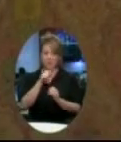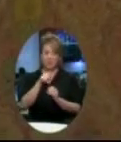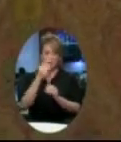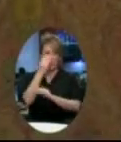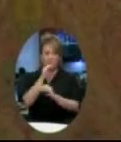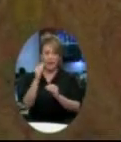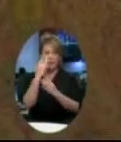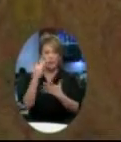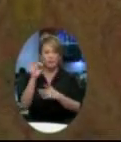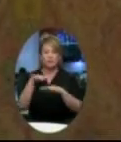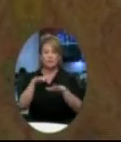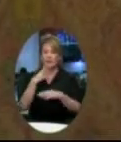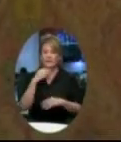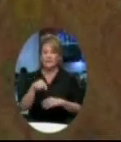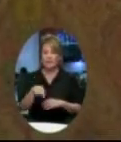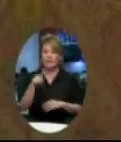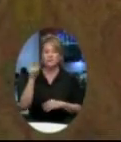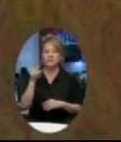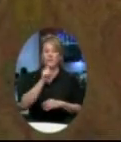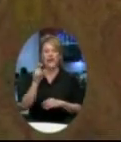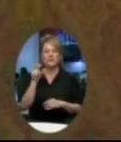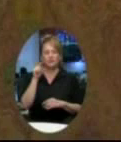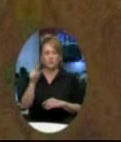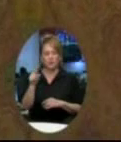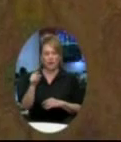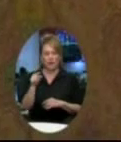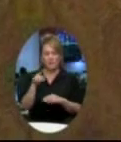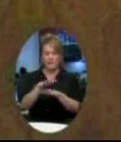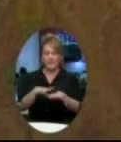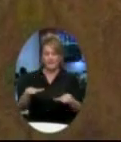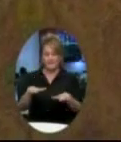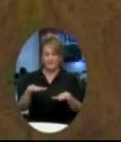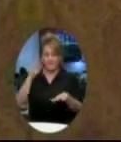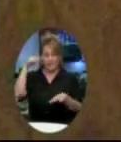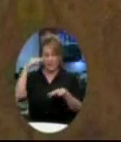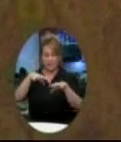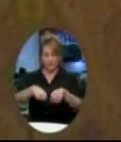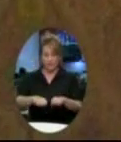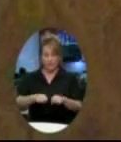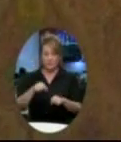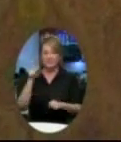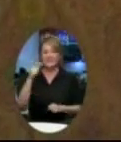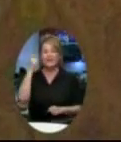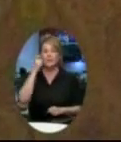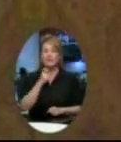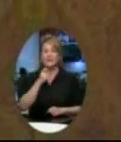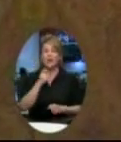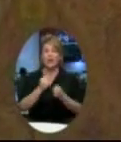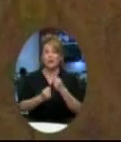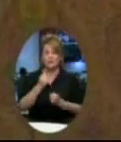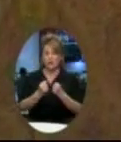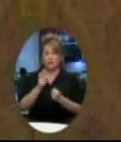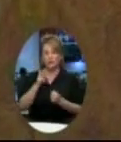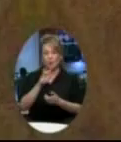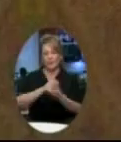ממשלת ישראל, שמה שהיא עושה בשטחים הפלסטינים הכבושים מהווה פשעים חמורים העלולים לסבך